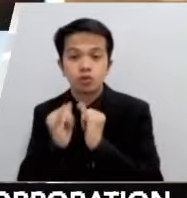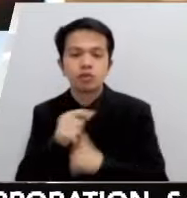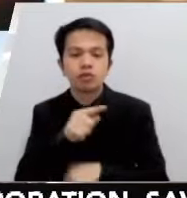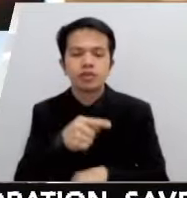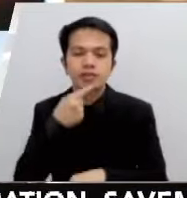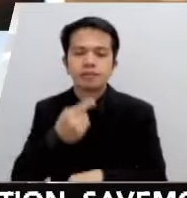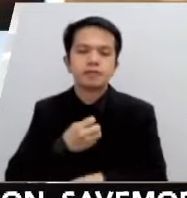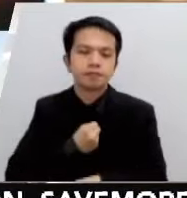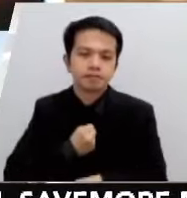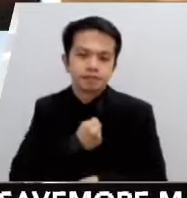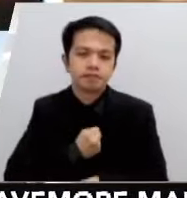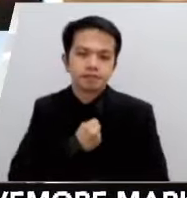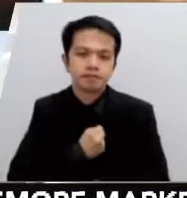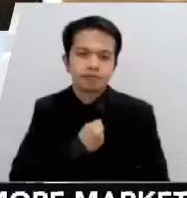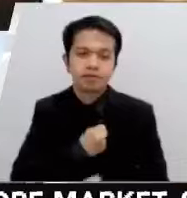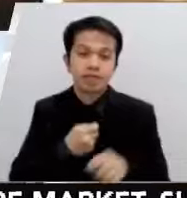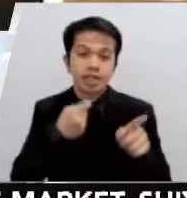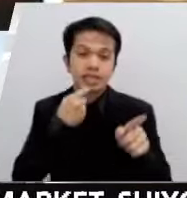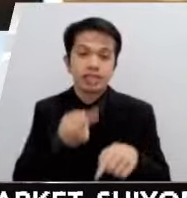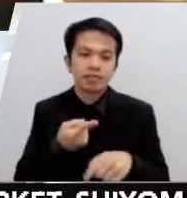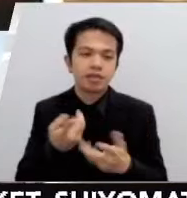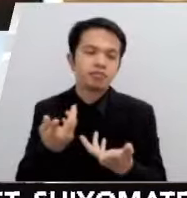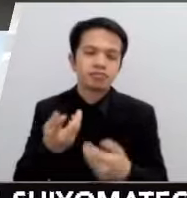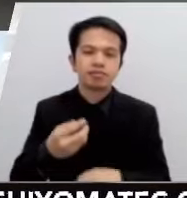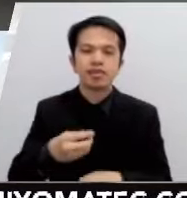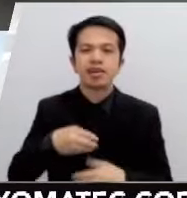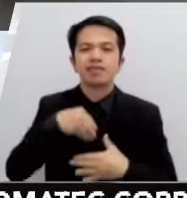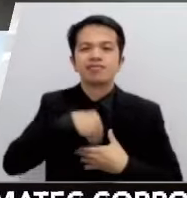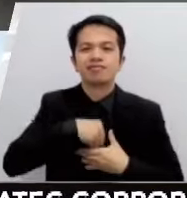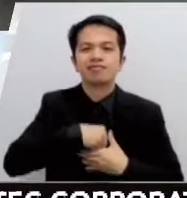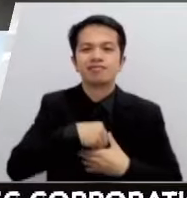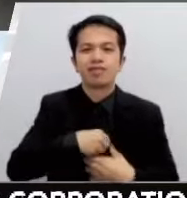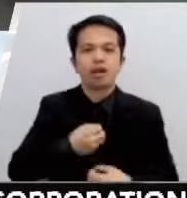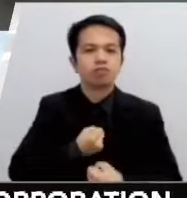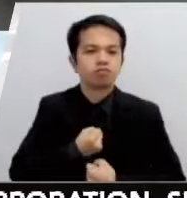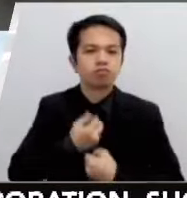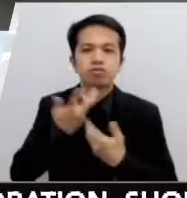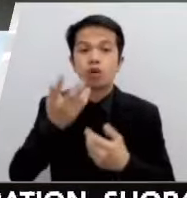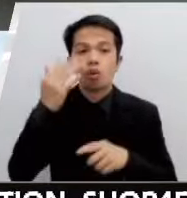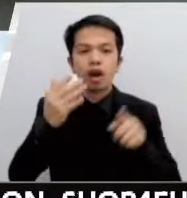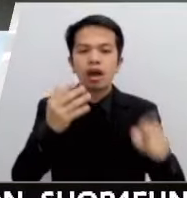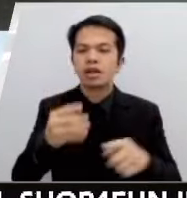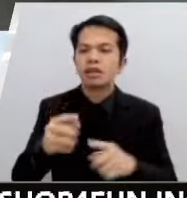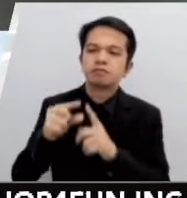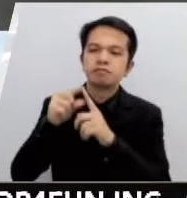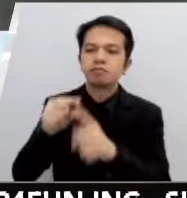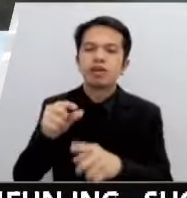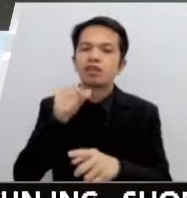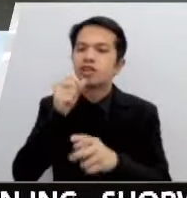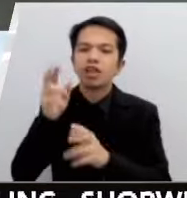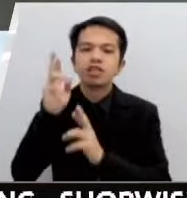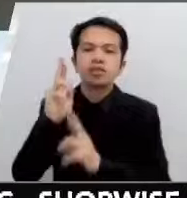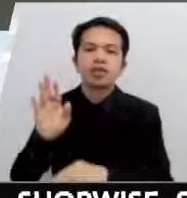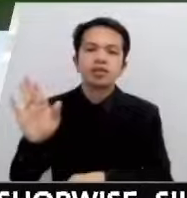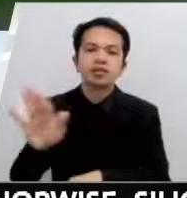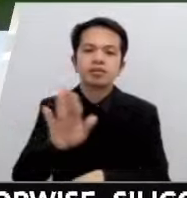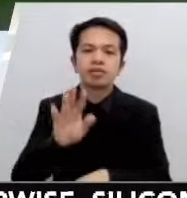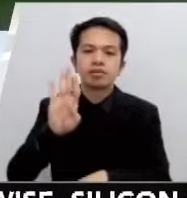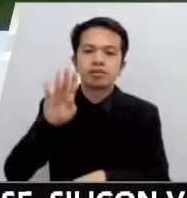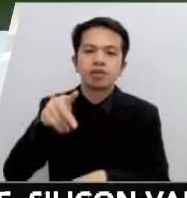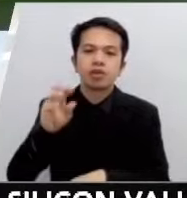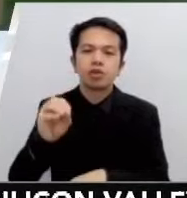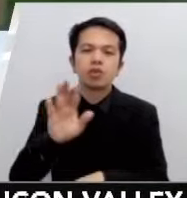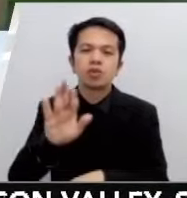Casio. Anya, nadala siya ng emosyon matapos umanong murahin at hindi igalang ng Pilipinong tauhan ng BPO ang isang